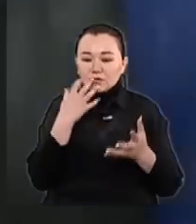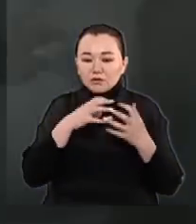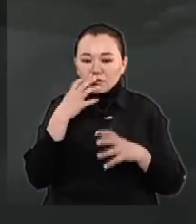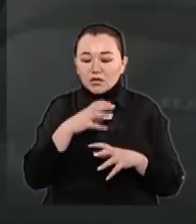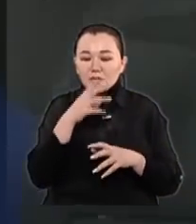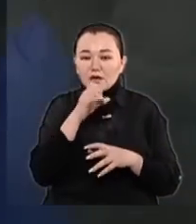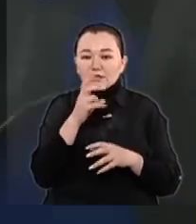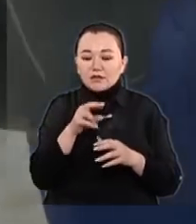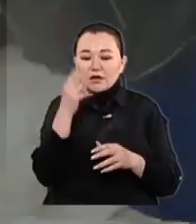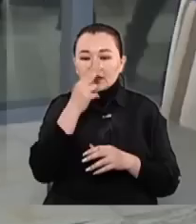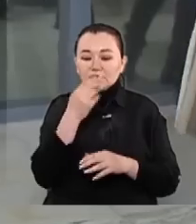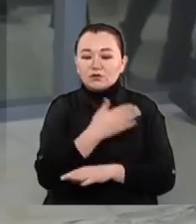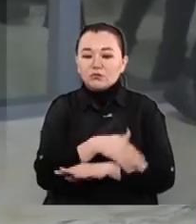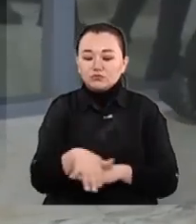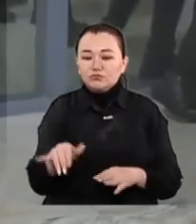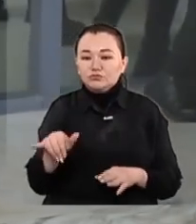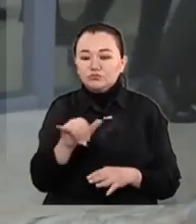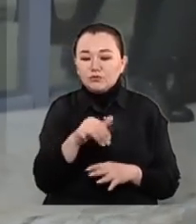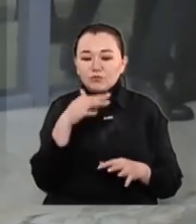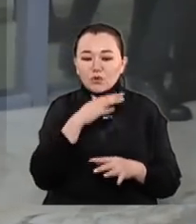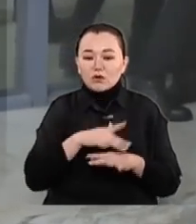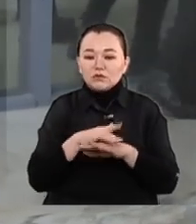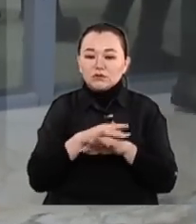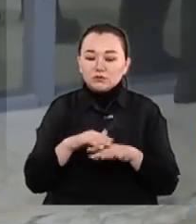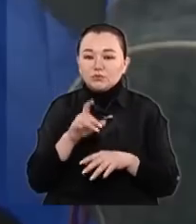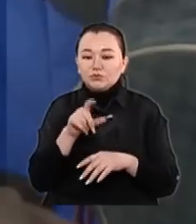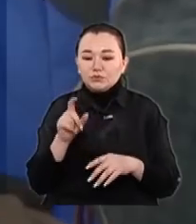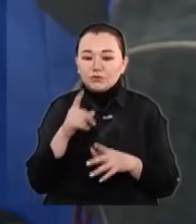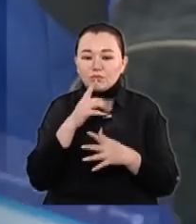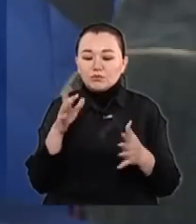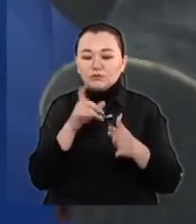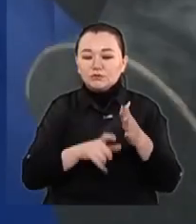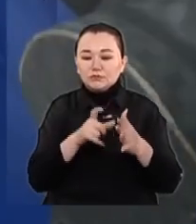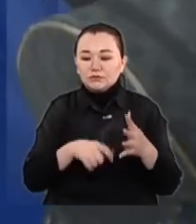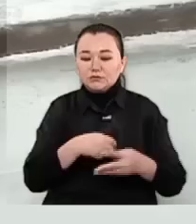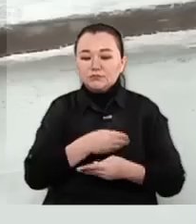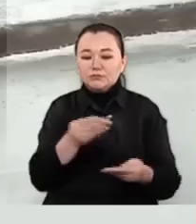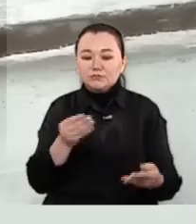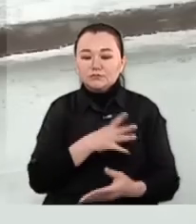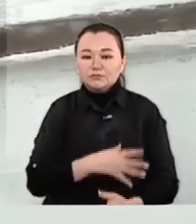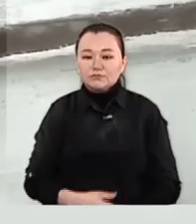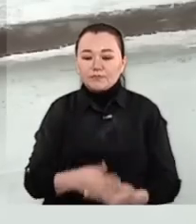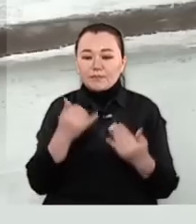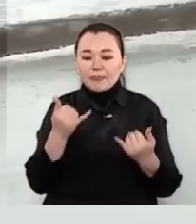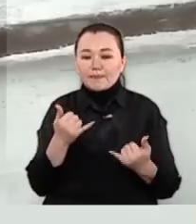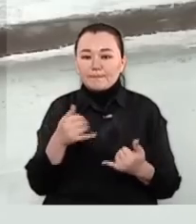мүшелері Астана көшелерін аралап, тұрғындар көп шоғырланған жерлерге парақшаларын таратты. Бүгін